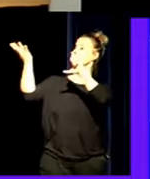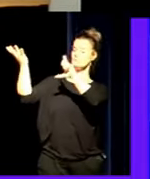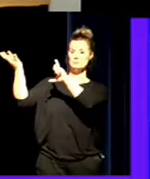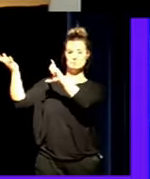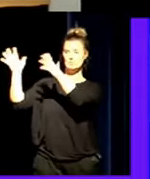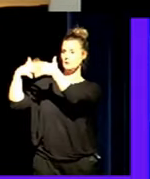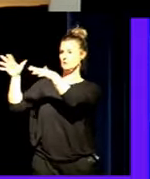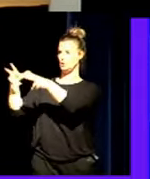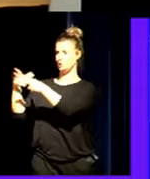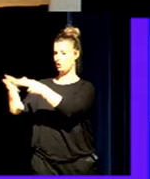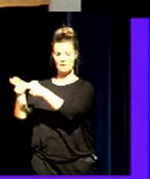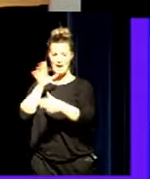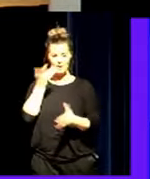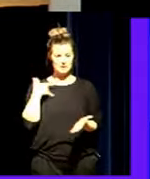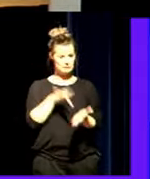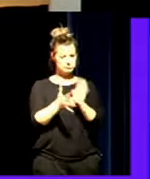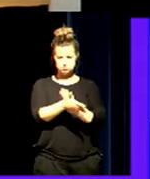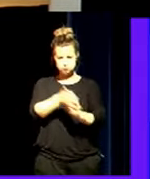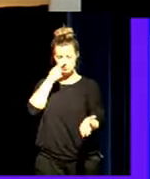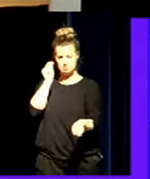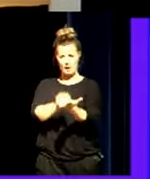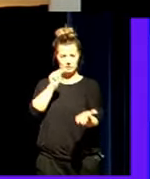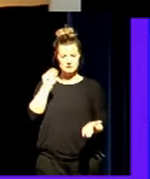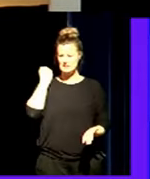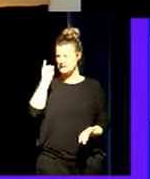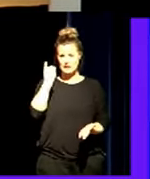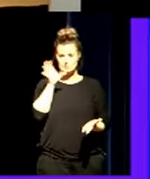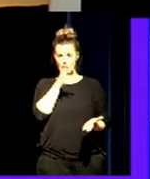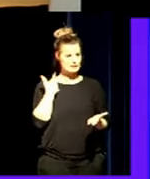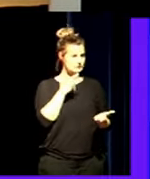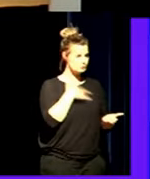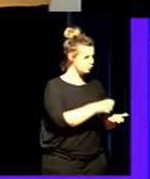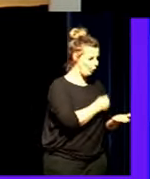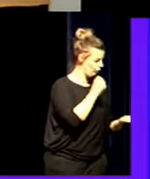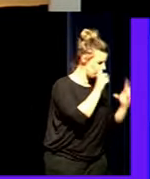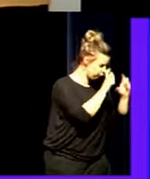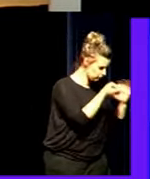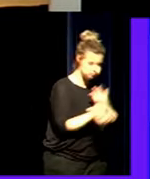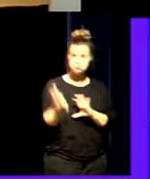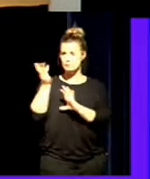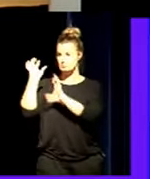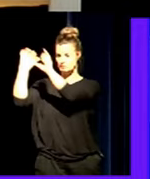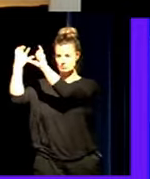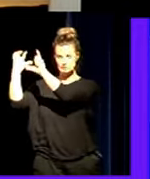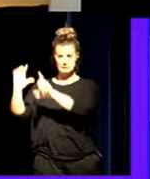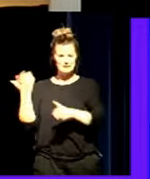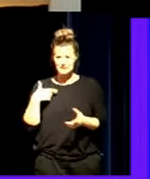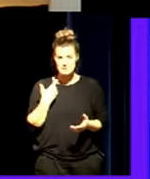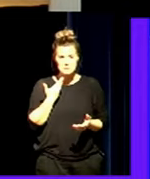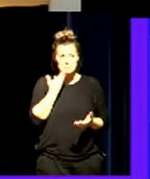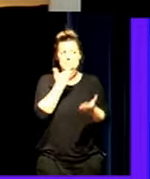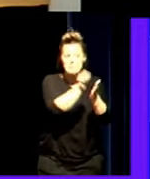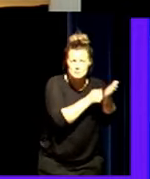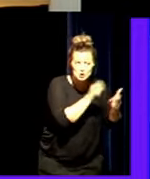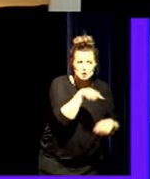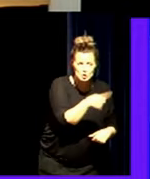Eta gainera, orain, azkartasunarekin adibidez Instagramen, dena igotzen dugu. Eta eskatzen dugu baimena, ez